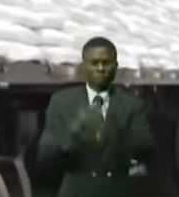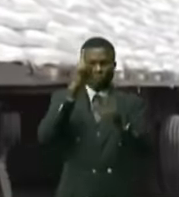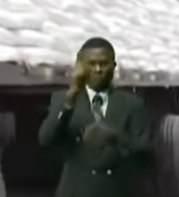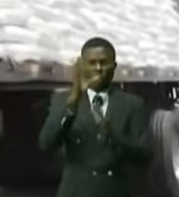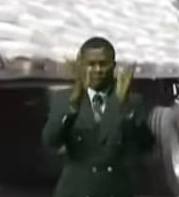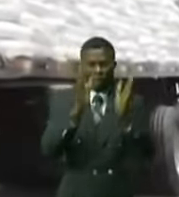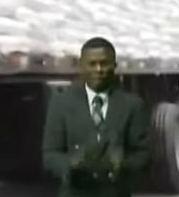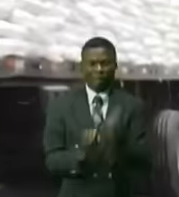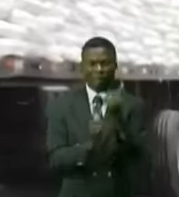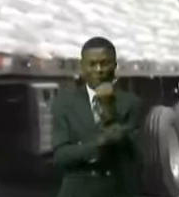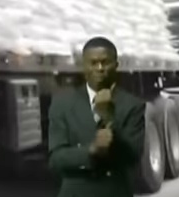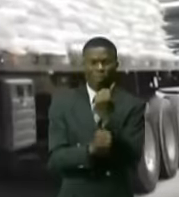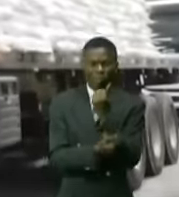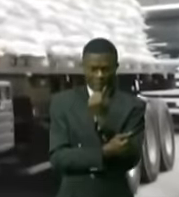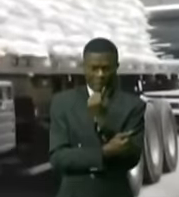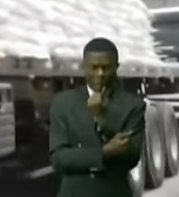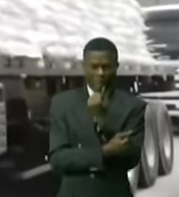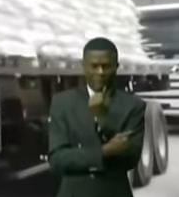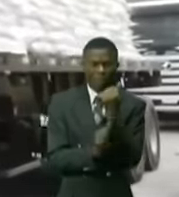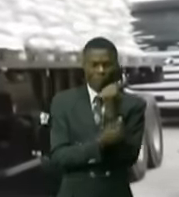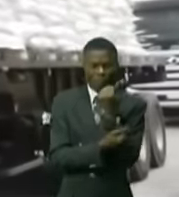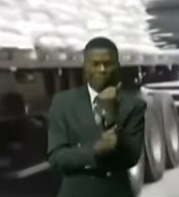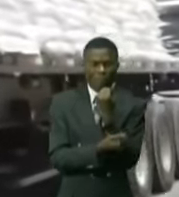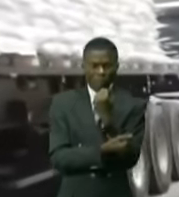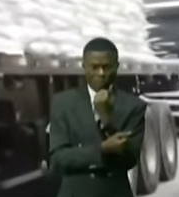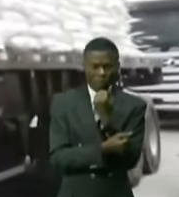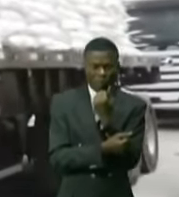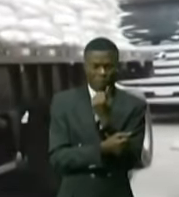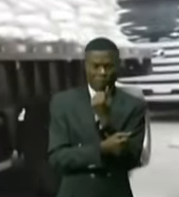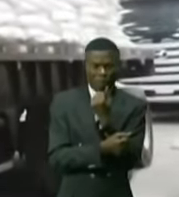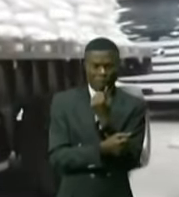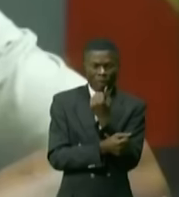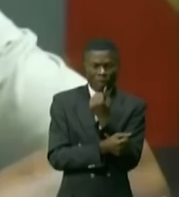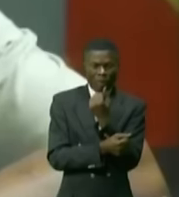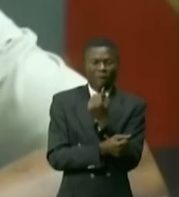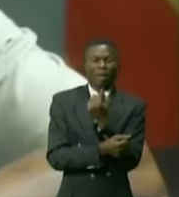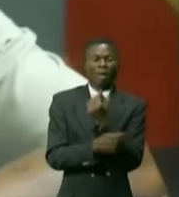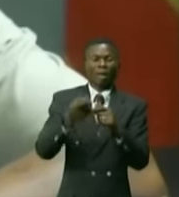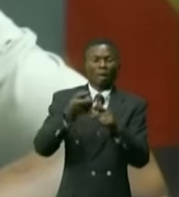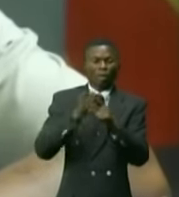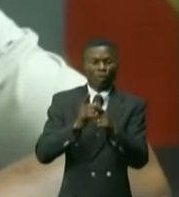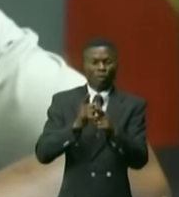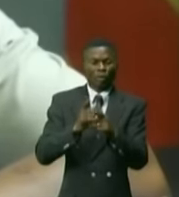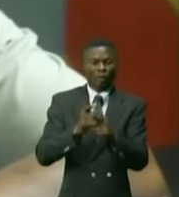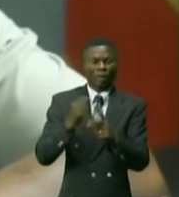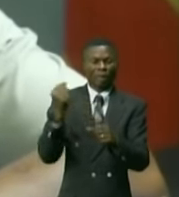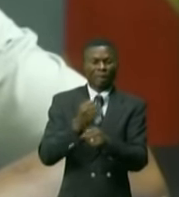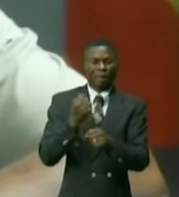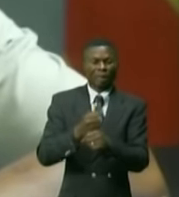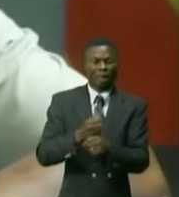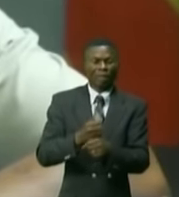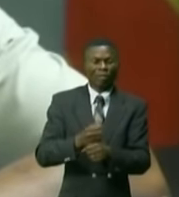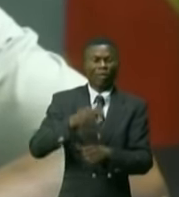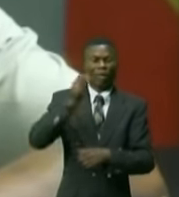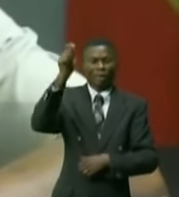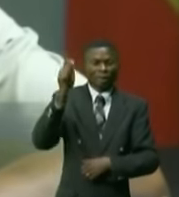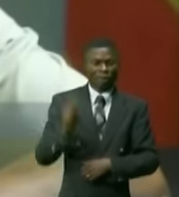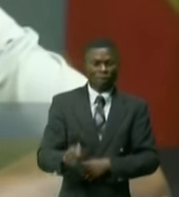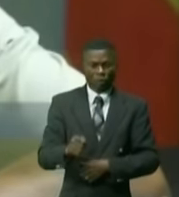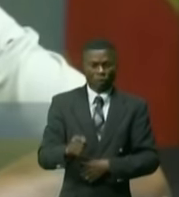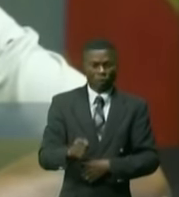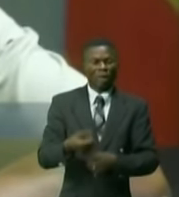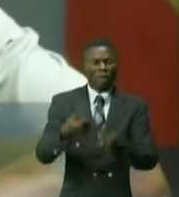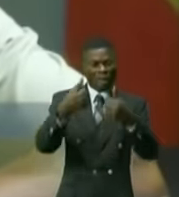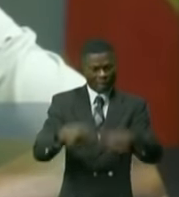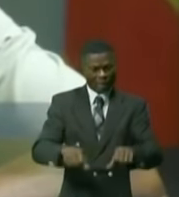de farine de maïs produit par le service national coûte et coûtera toujours 18